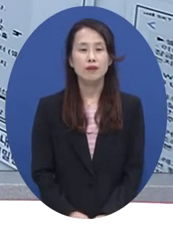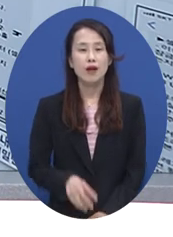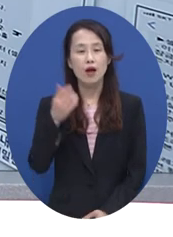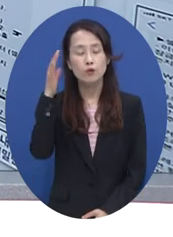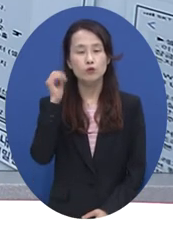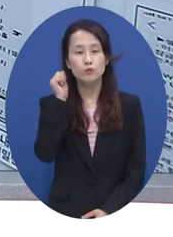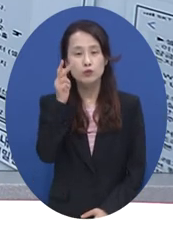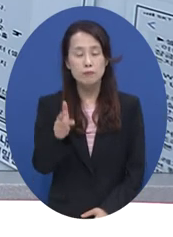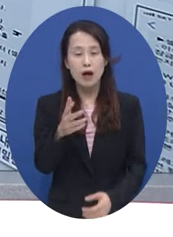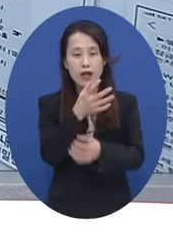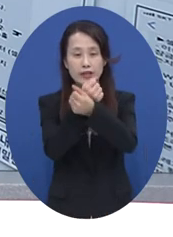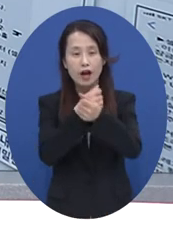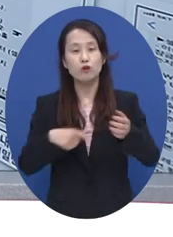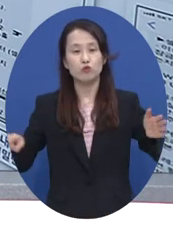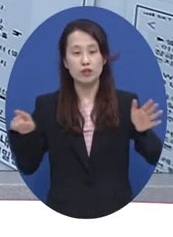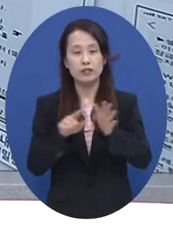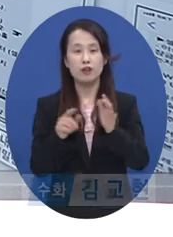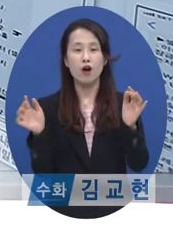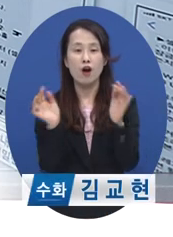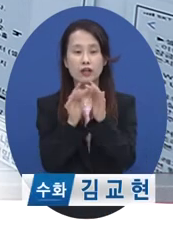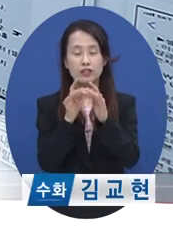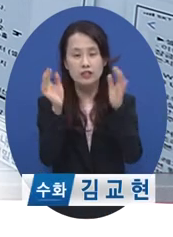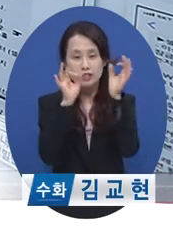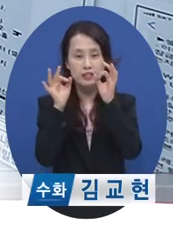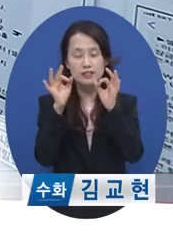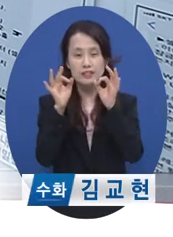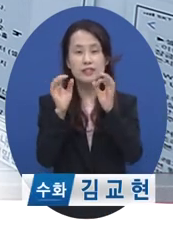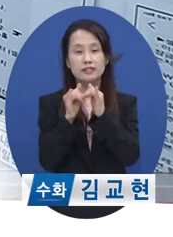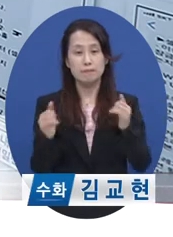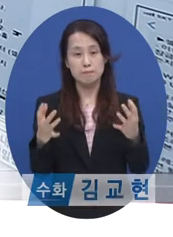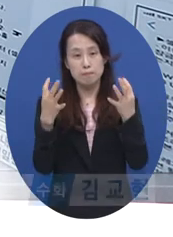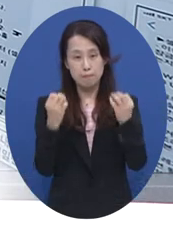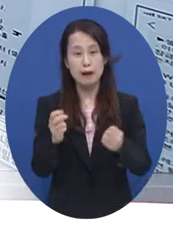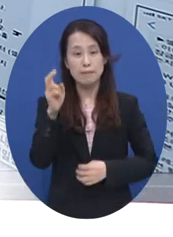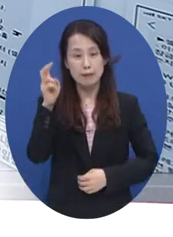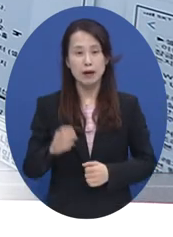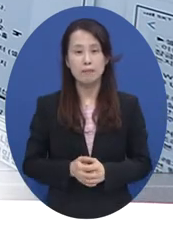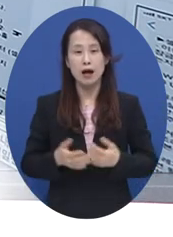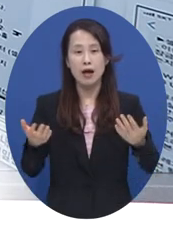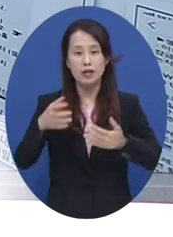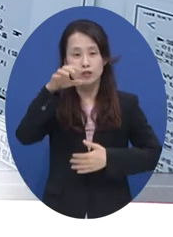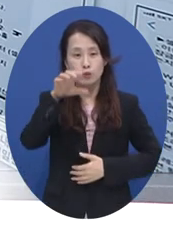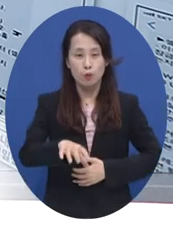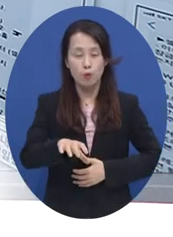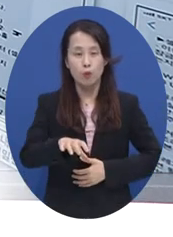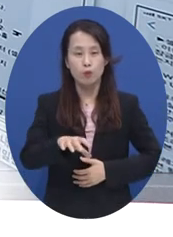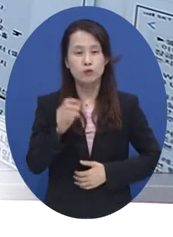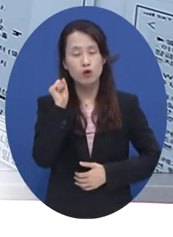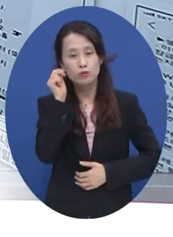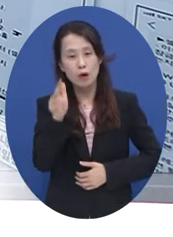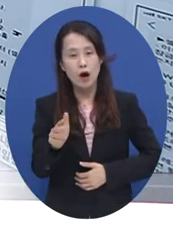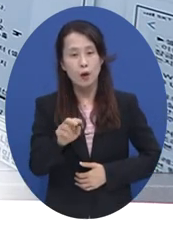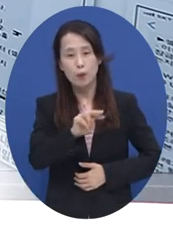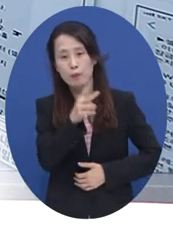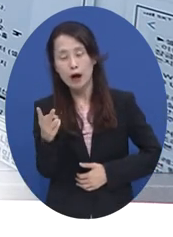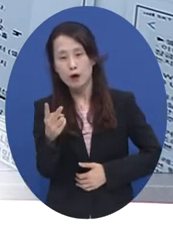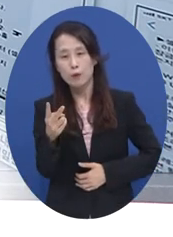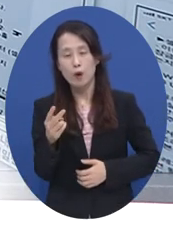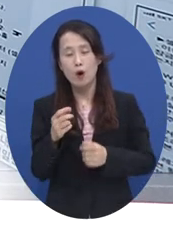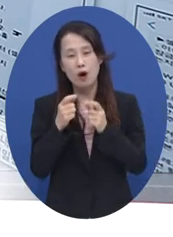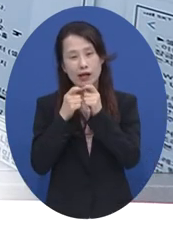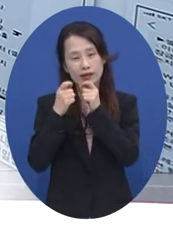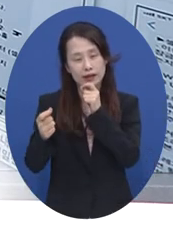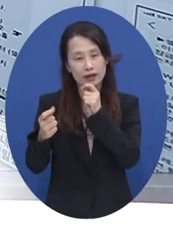요즘 숙박시설 예약하러 숙박 공유 사이트 찾는 분들 많으실 텐데요. 업무 시설인 오피스텔을 숙박업소로 교묘히